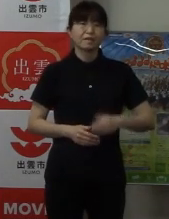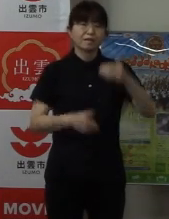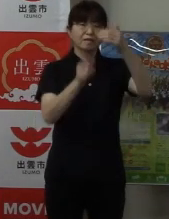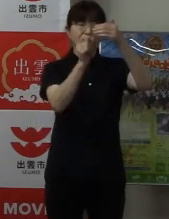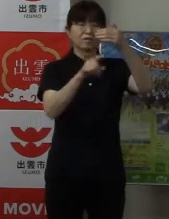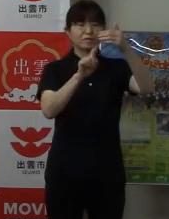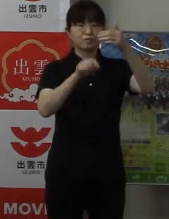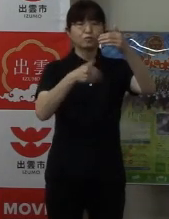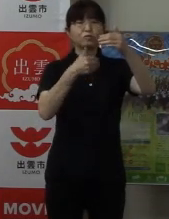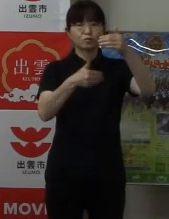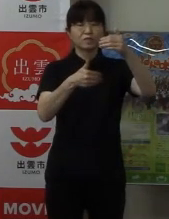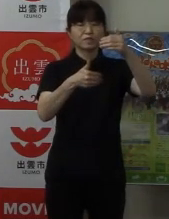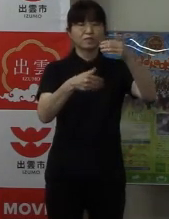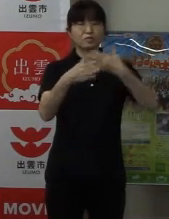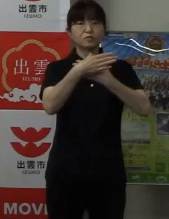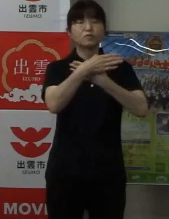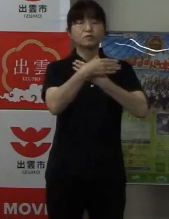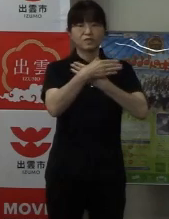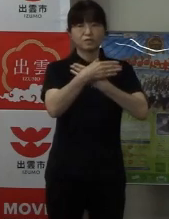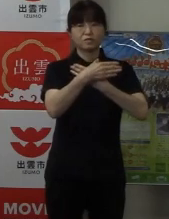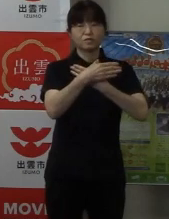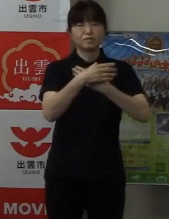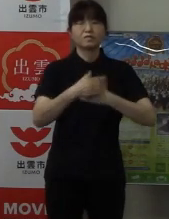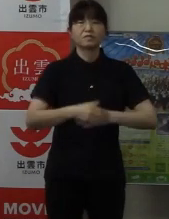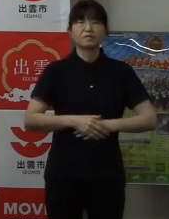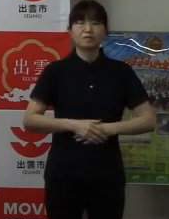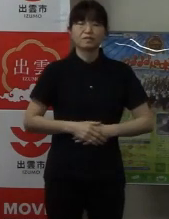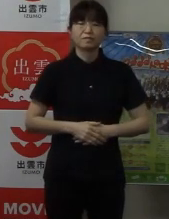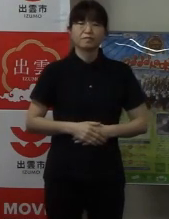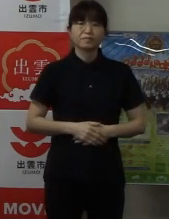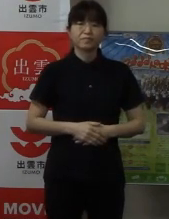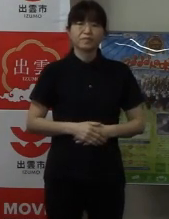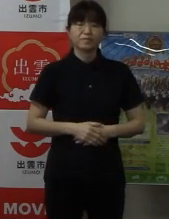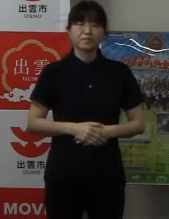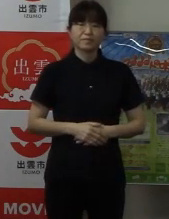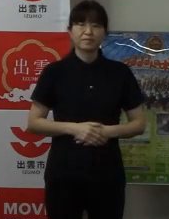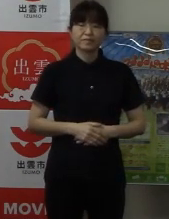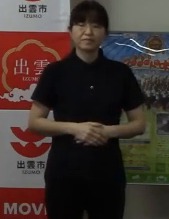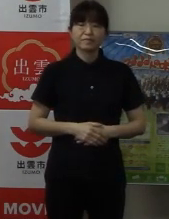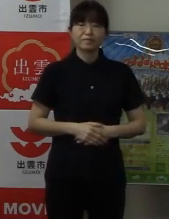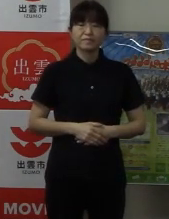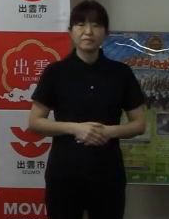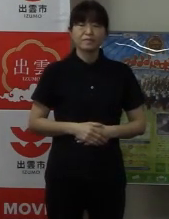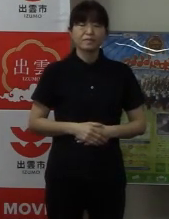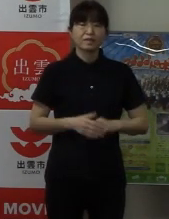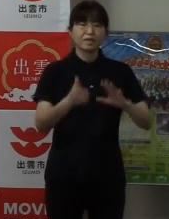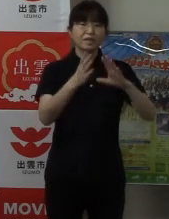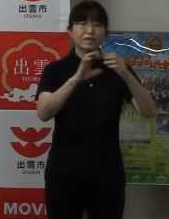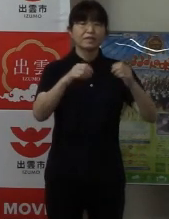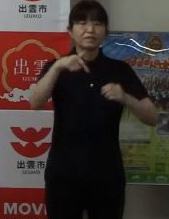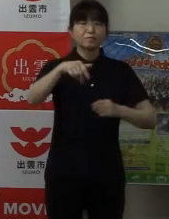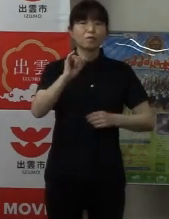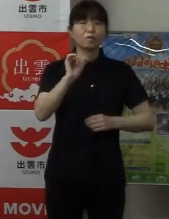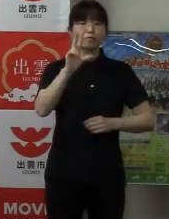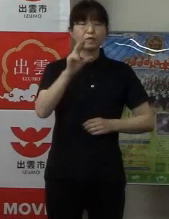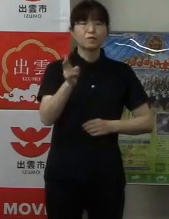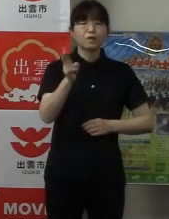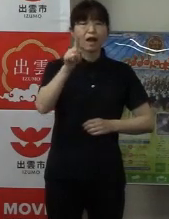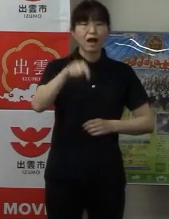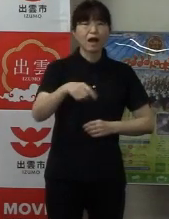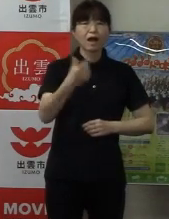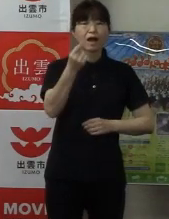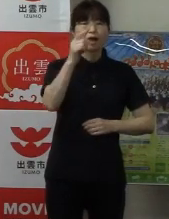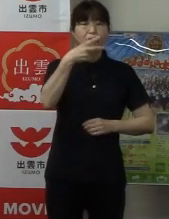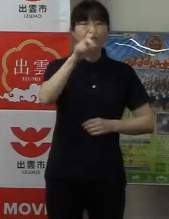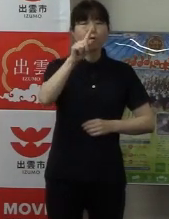19日の祝日になりますが、これは出雲フィルハーモニー交響楽団の